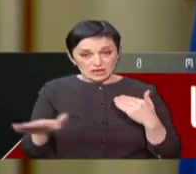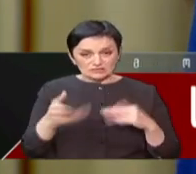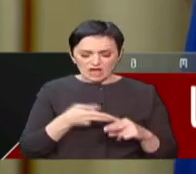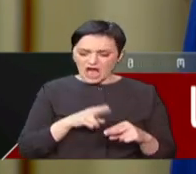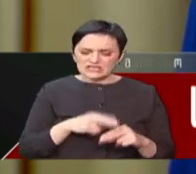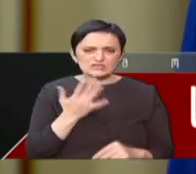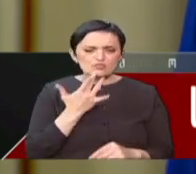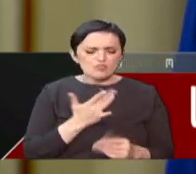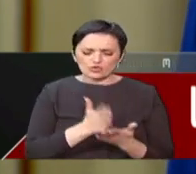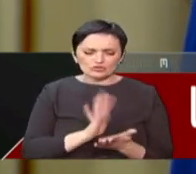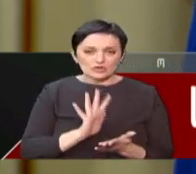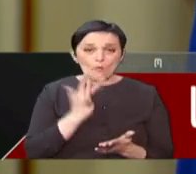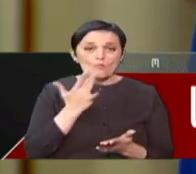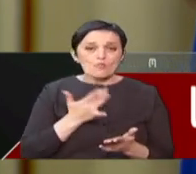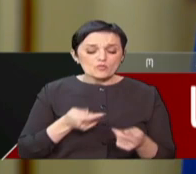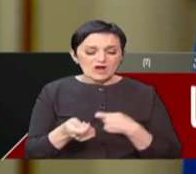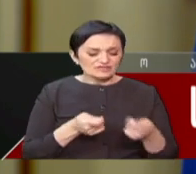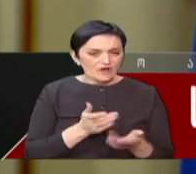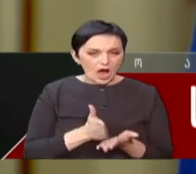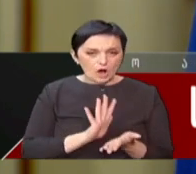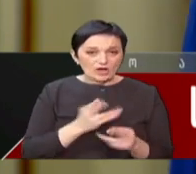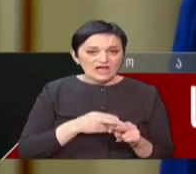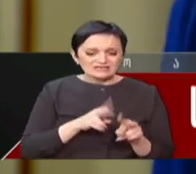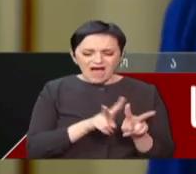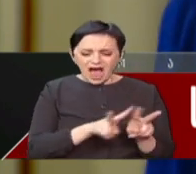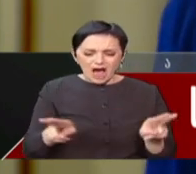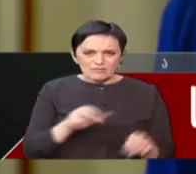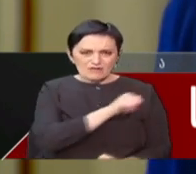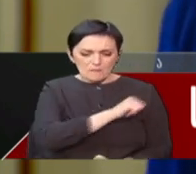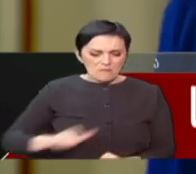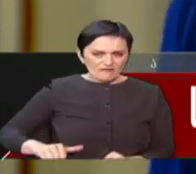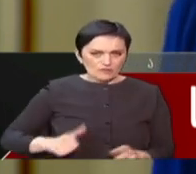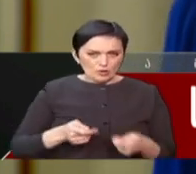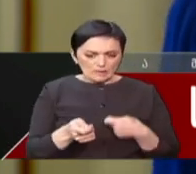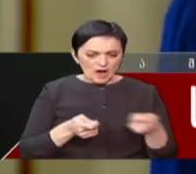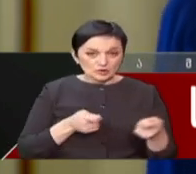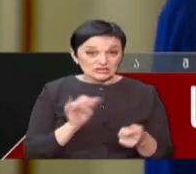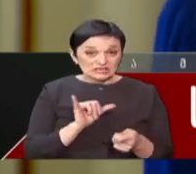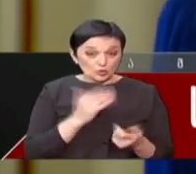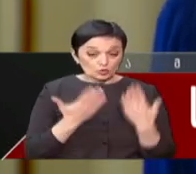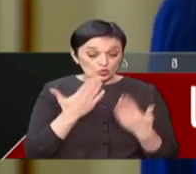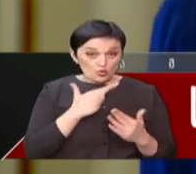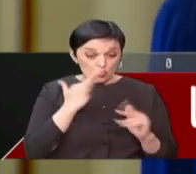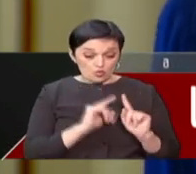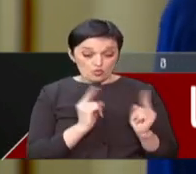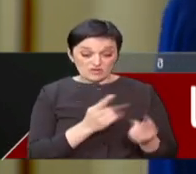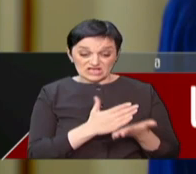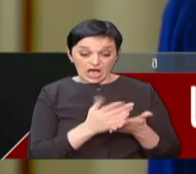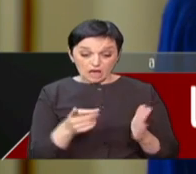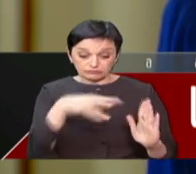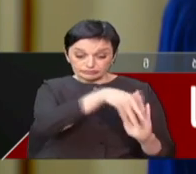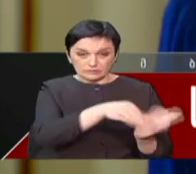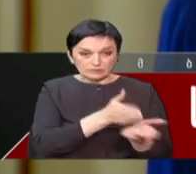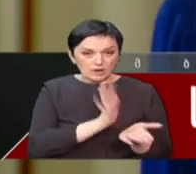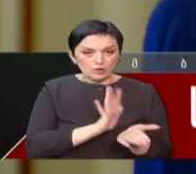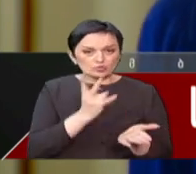არ არის პოლიტიკა, ეს არ არის პოლიტიკური მართველობა. ეს წააგავს რაღაც მაფიოზურ მართველობას, სადაც თუ უმრავლესობის ნაწილი არ ახარ,